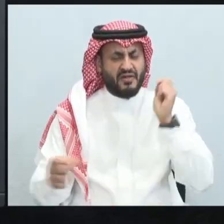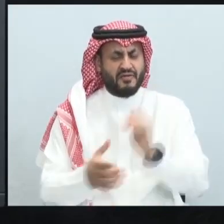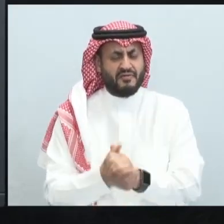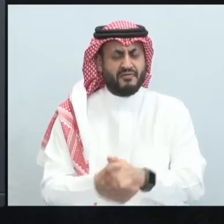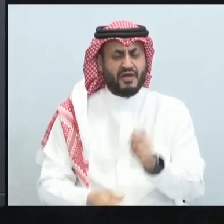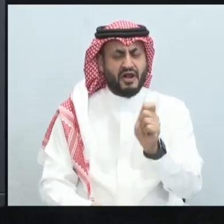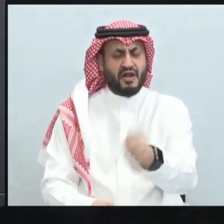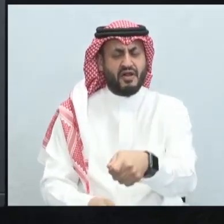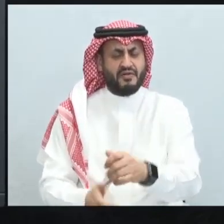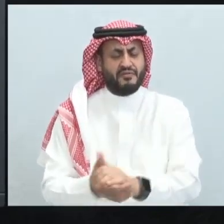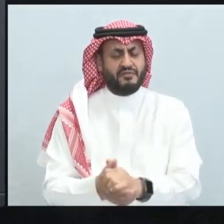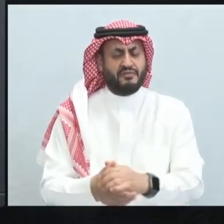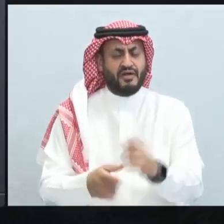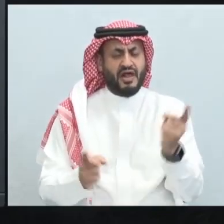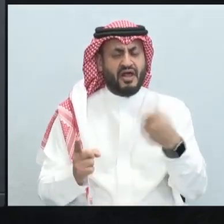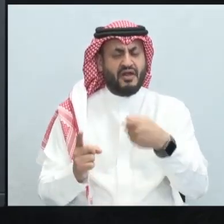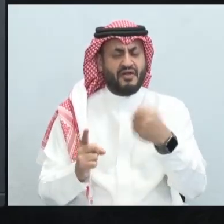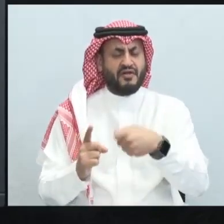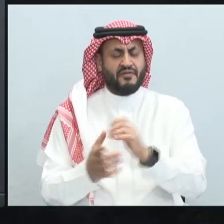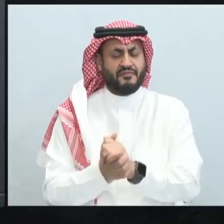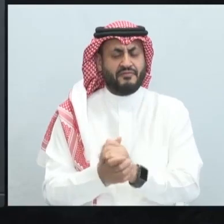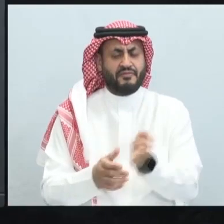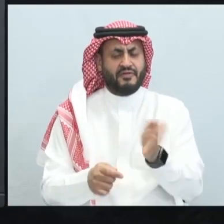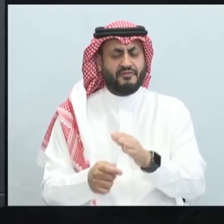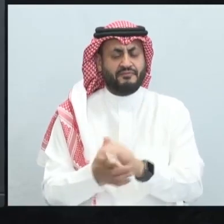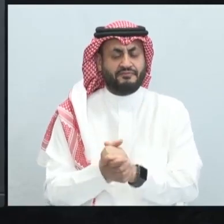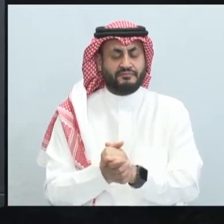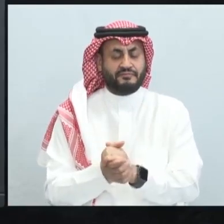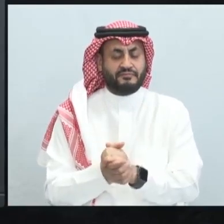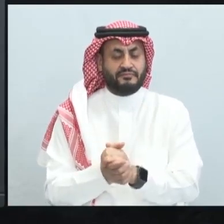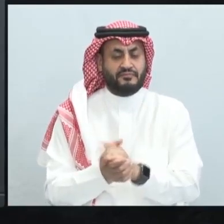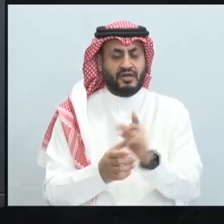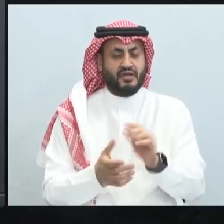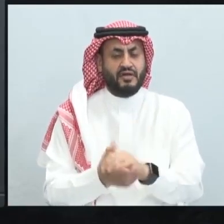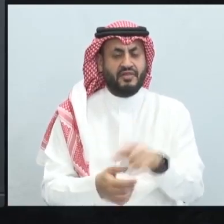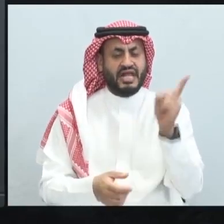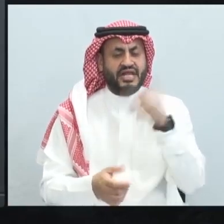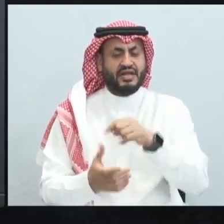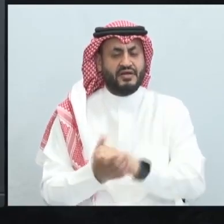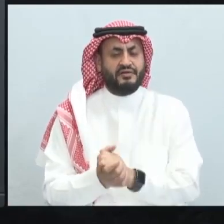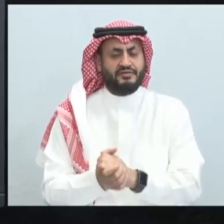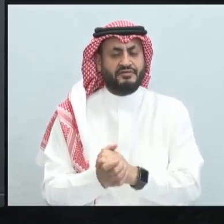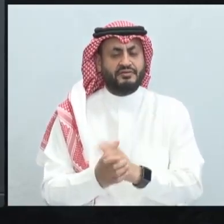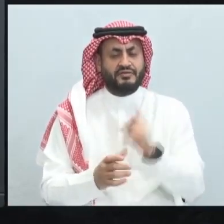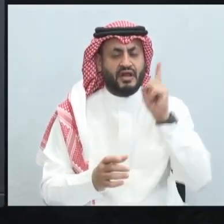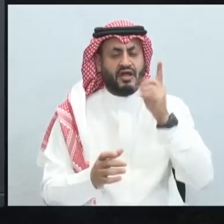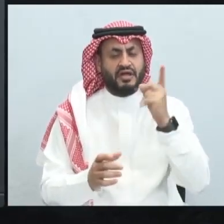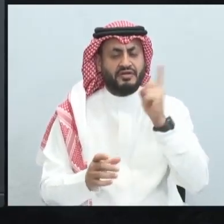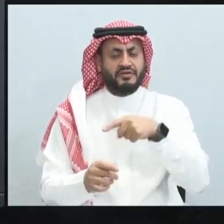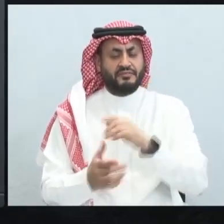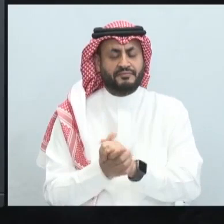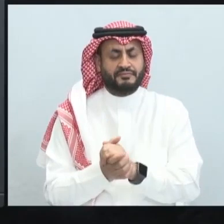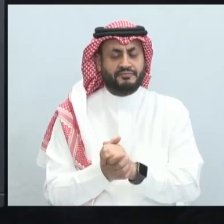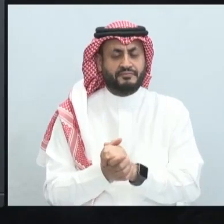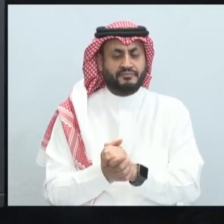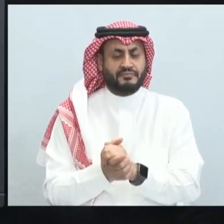بتوجيه على صاحبه باشياء من الاذى فهذا مما نهى الشارع عنه مما نهى الشارع عنه وهذا من